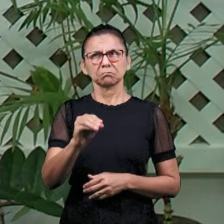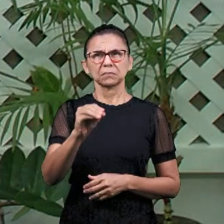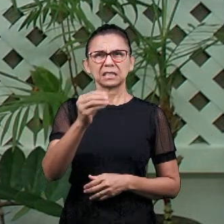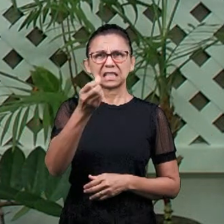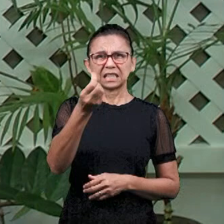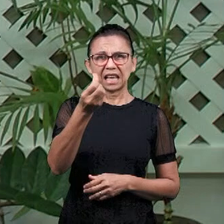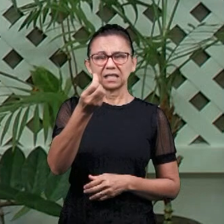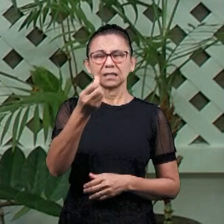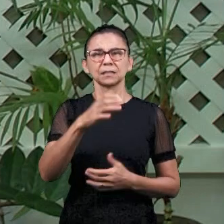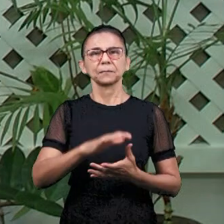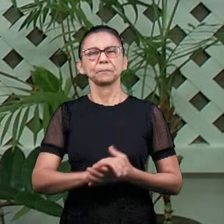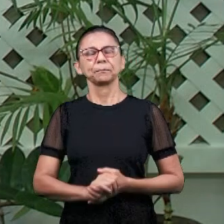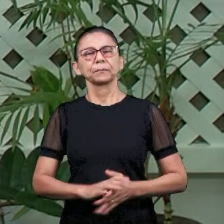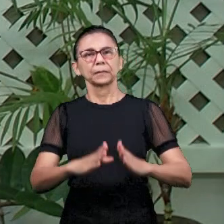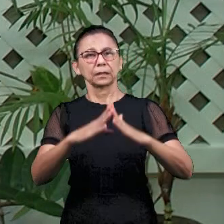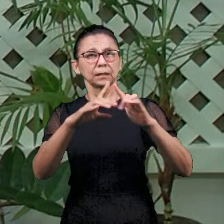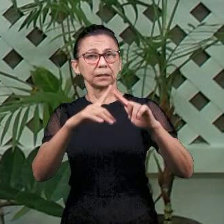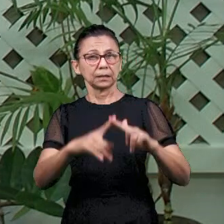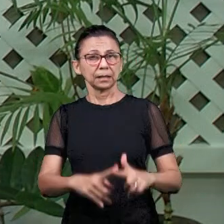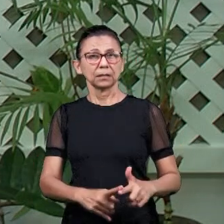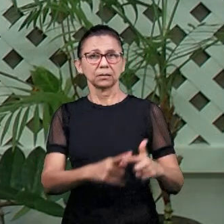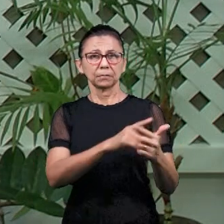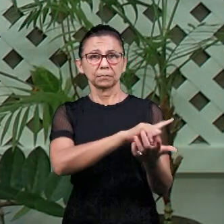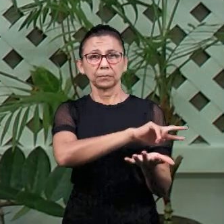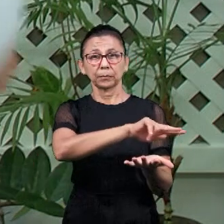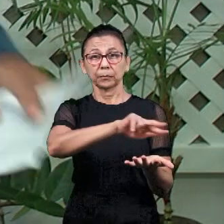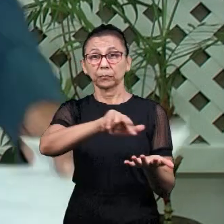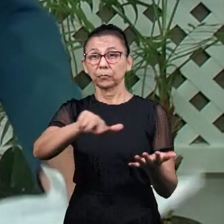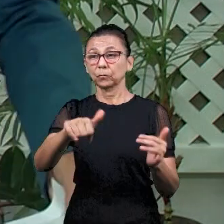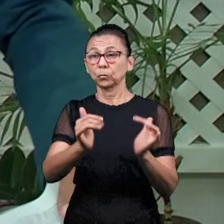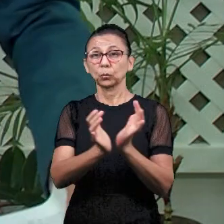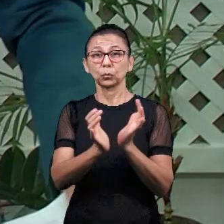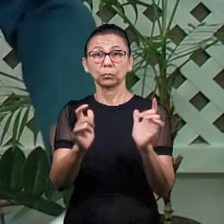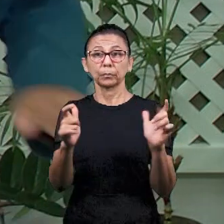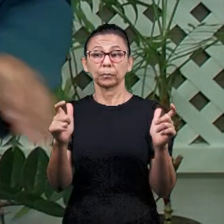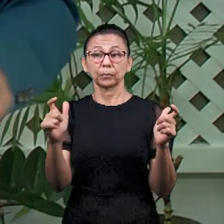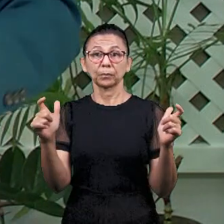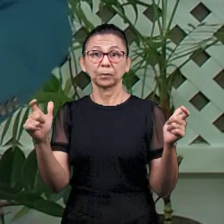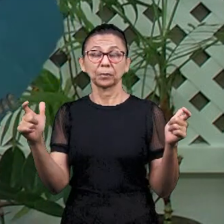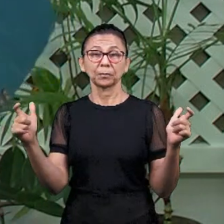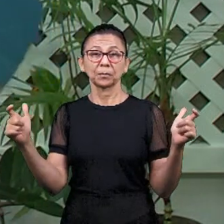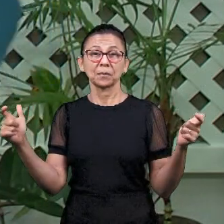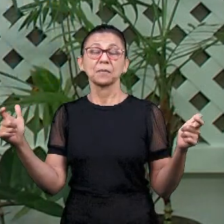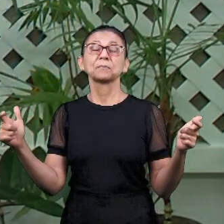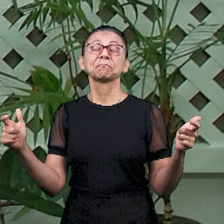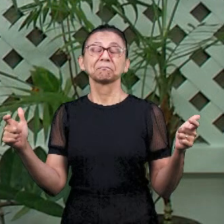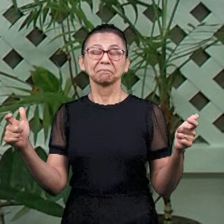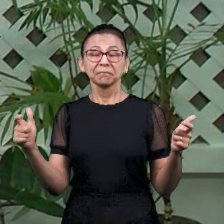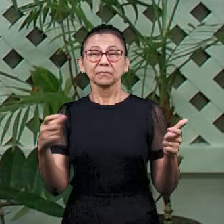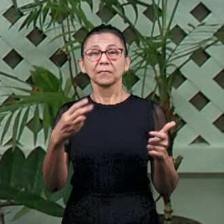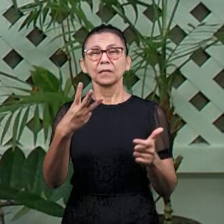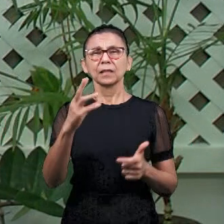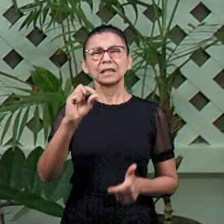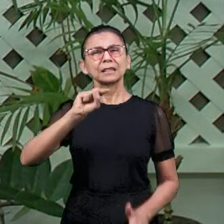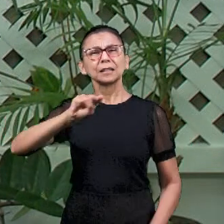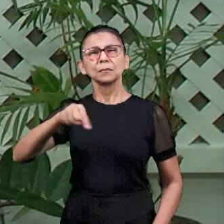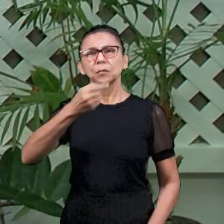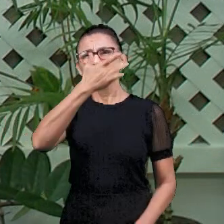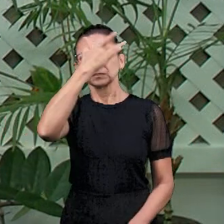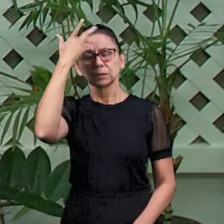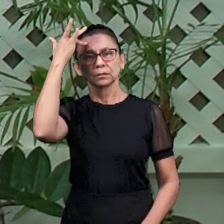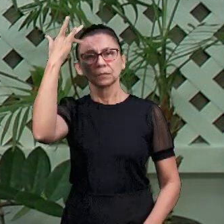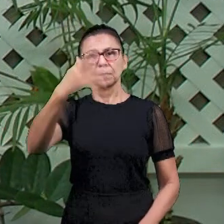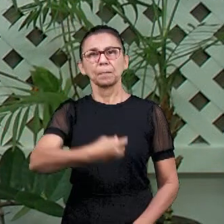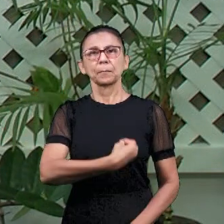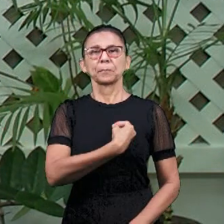frères et sœurs, il y a un grand groupe qui grandit. Nous avons 30 000 participations cette semaine.